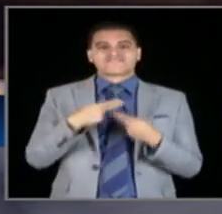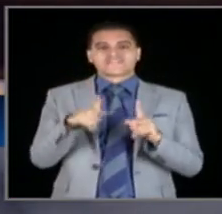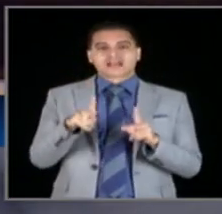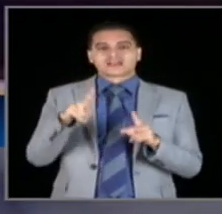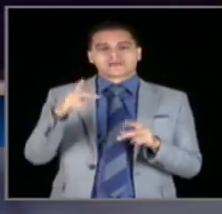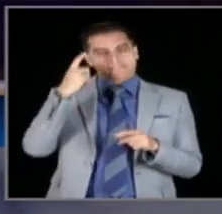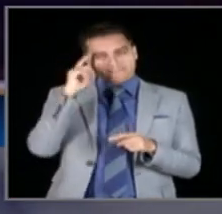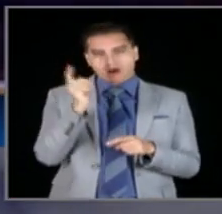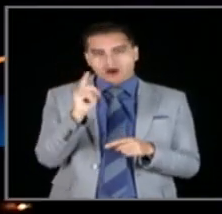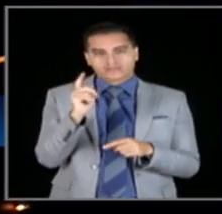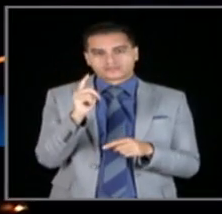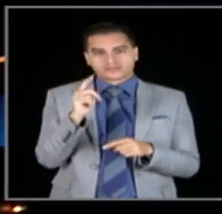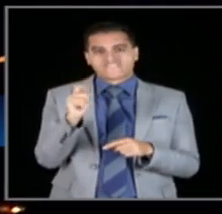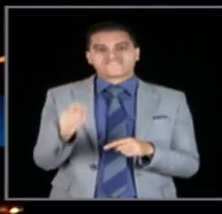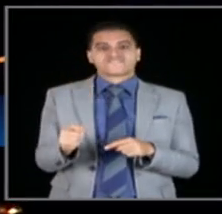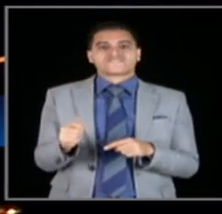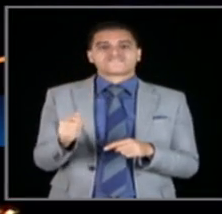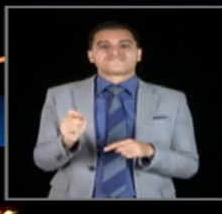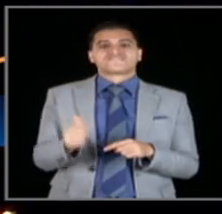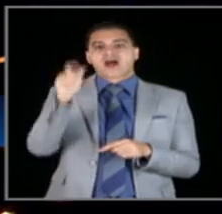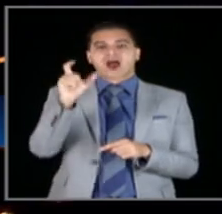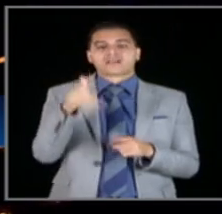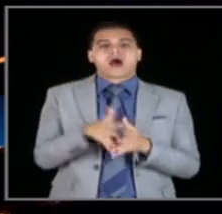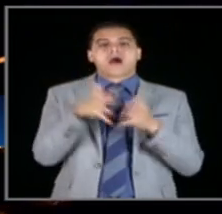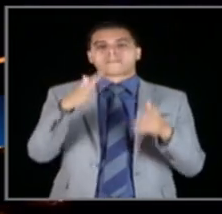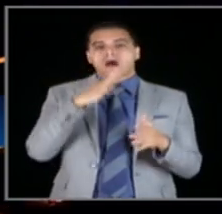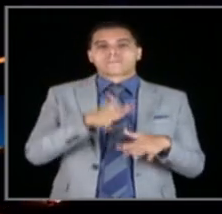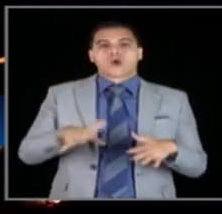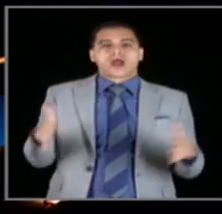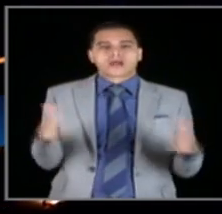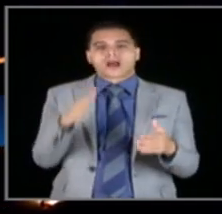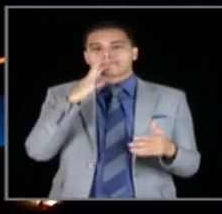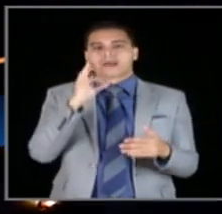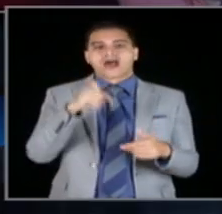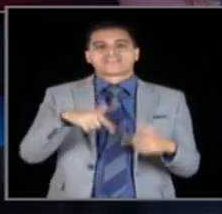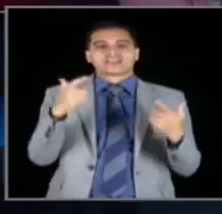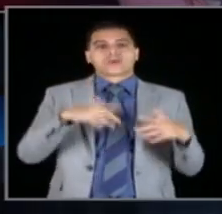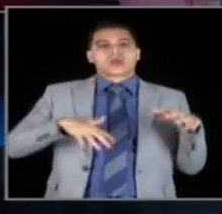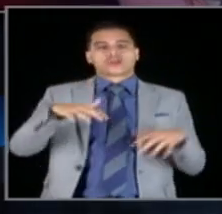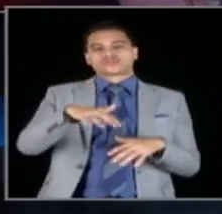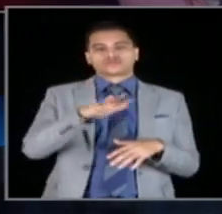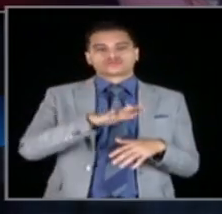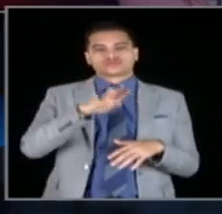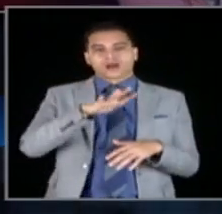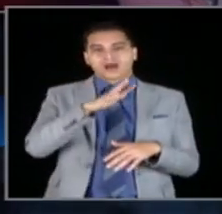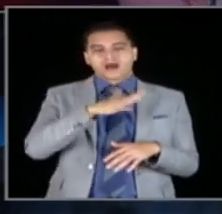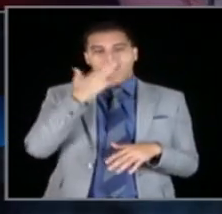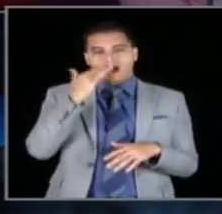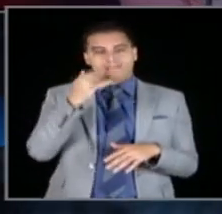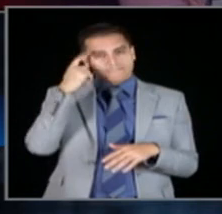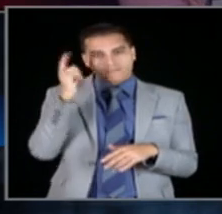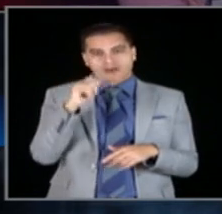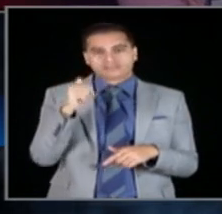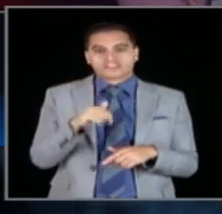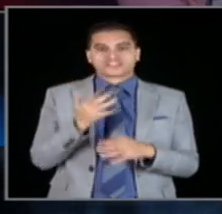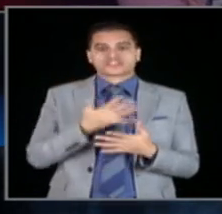بص. فان هي أكبر بحيرة مالحة بإحدى دول الشرق الأوسط، فما هي؟ لبنان. غلط. لا مش